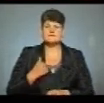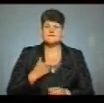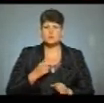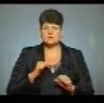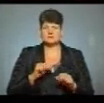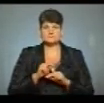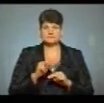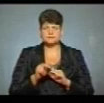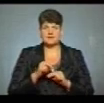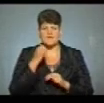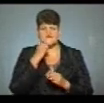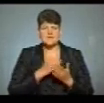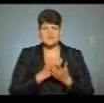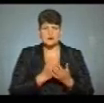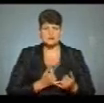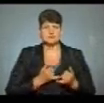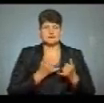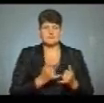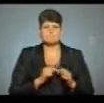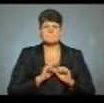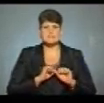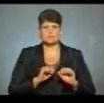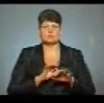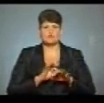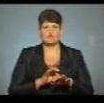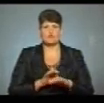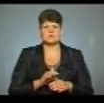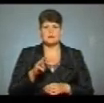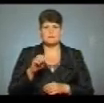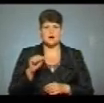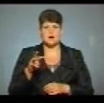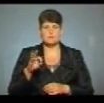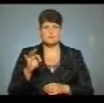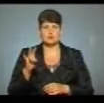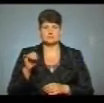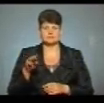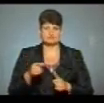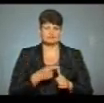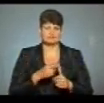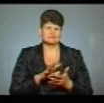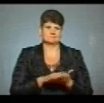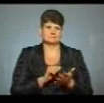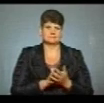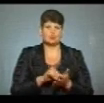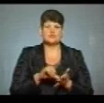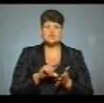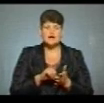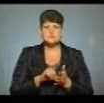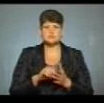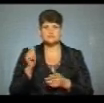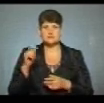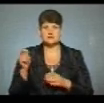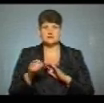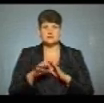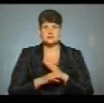Військово-патріотичний вишкіл «Ветерани патріотам» проводить його засновник Роман Мельник, позивний «Мамонт», учасник бойових дій на сході України. Я